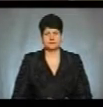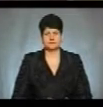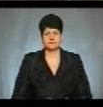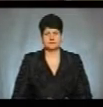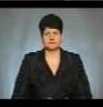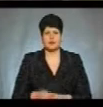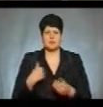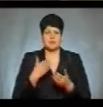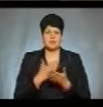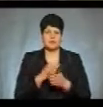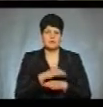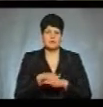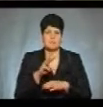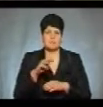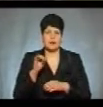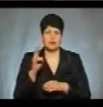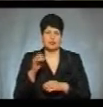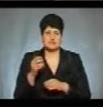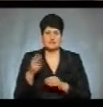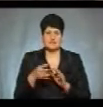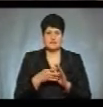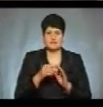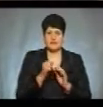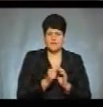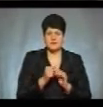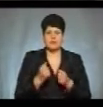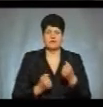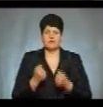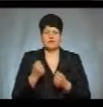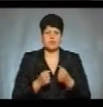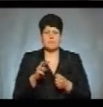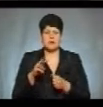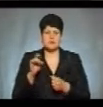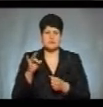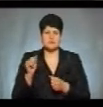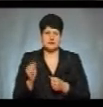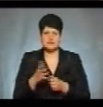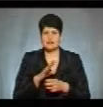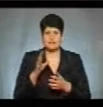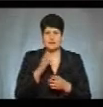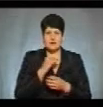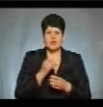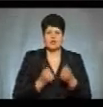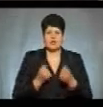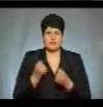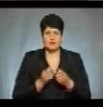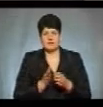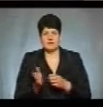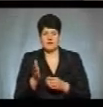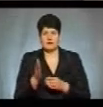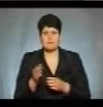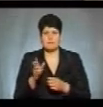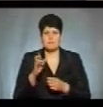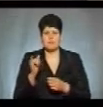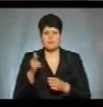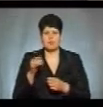Ми знаходимося на вулиці Миколинецька, 29А. Водій автомобіля Mercedes-Benz, не поршись з керуванням, в'їхав у пору бікборда. Наслідок